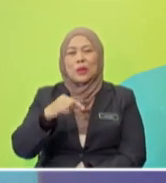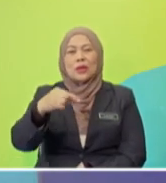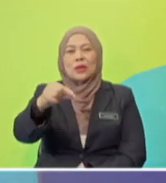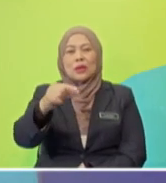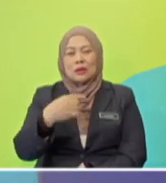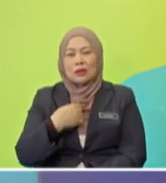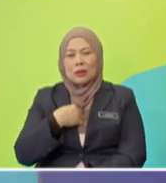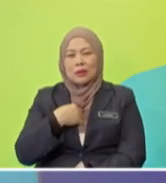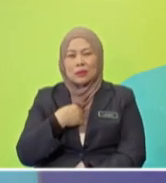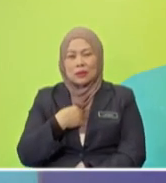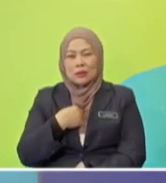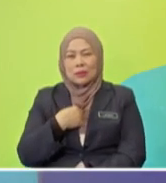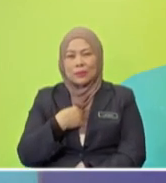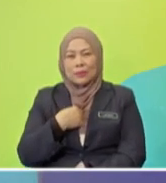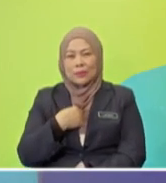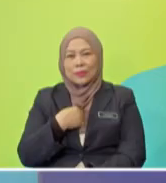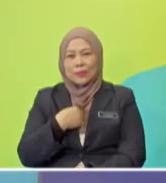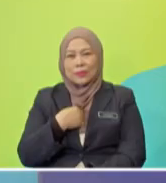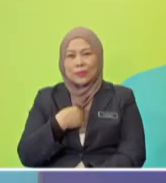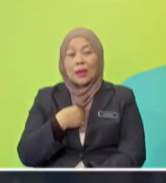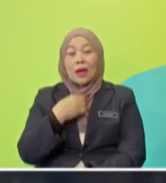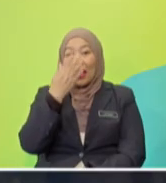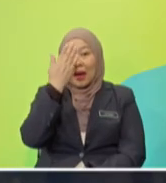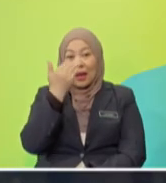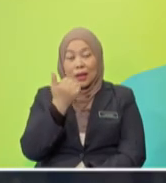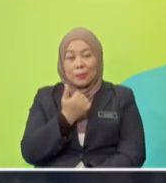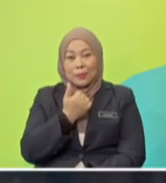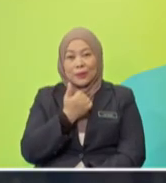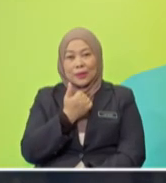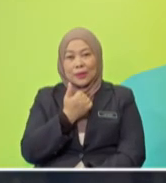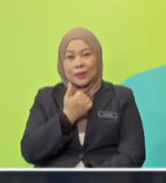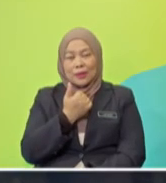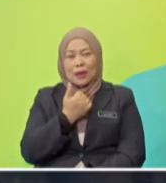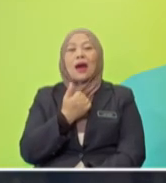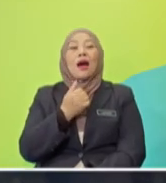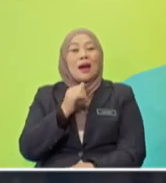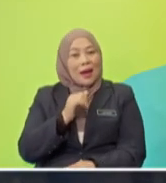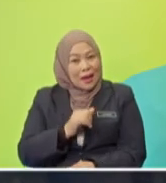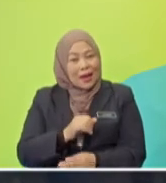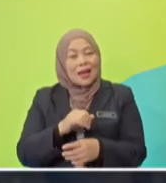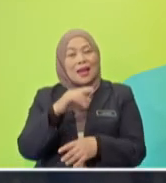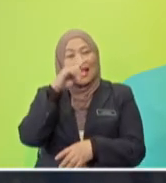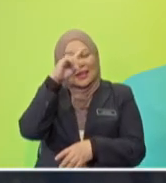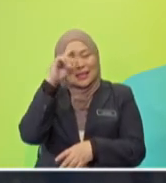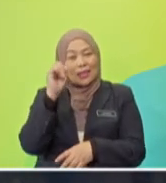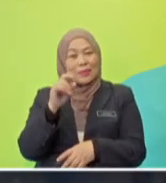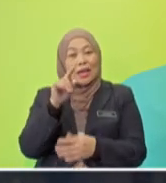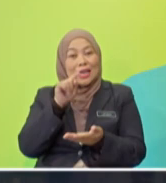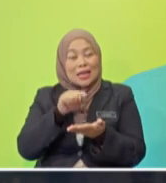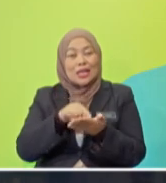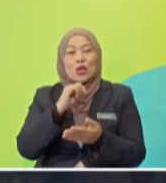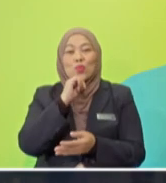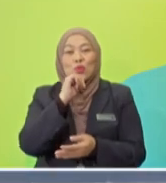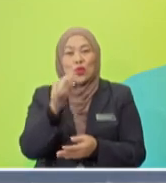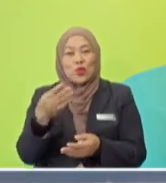sendiri sebab sebab ini bukan benda hidup saya ciri-ciri benda hidup